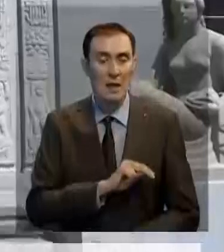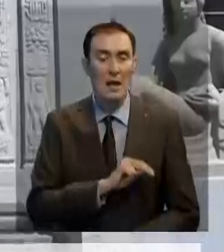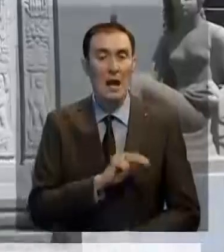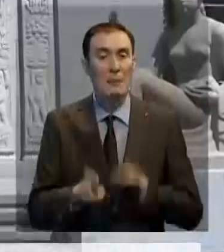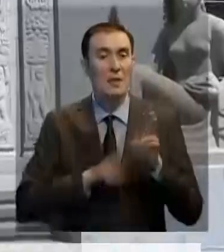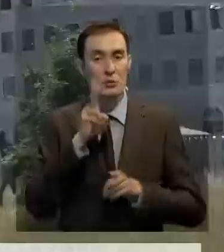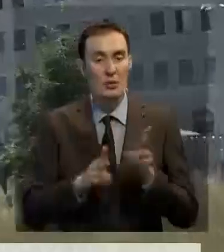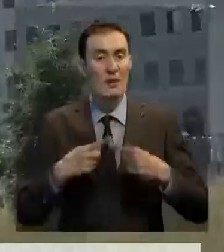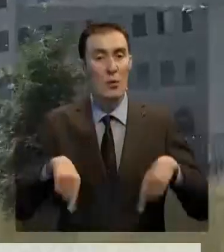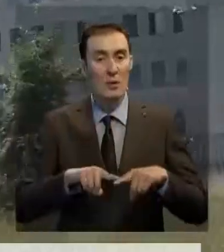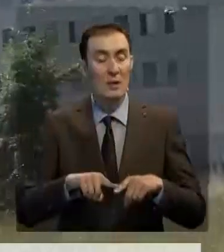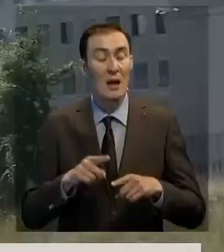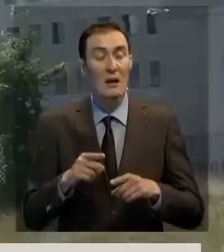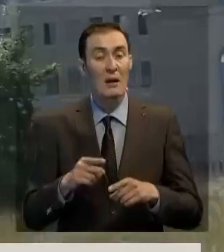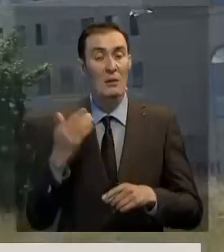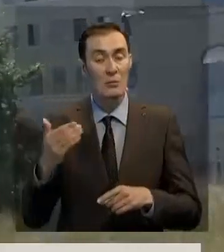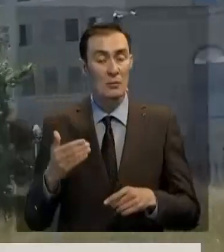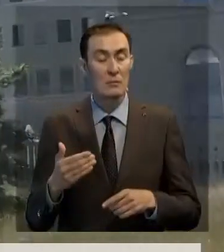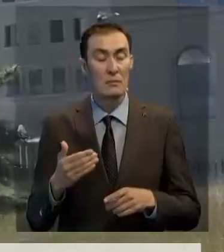апелляционного органа организации.